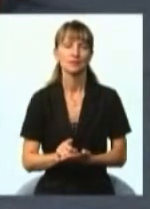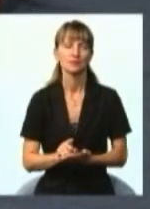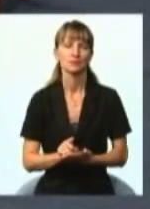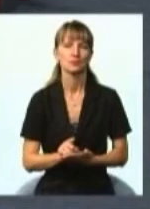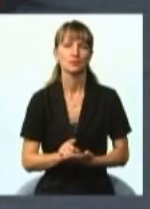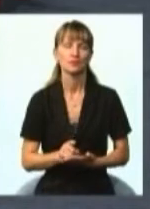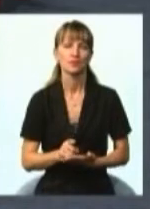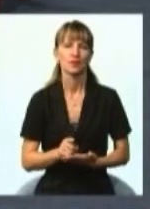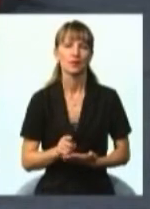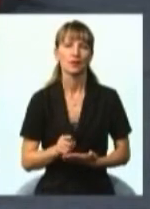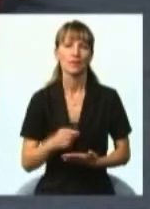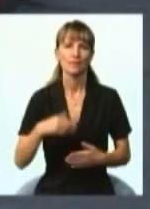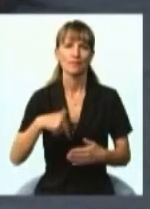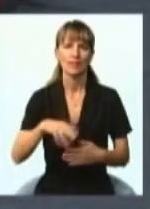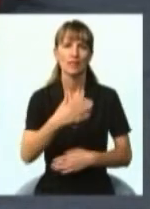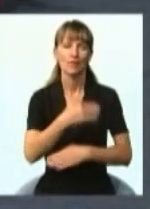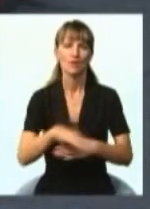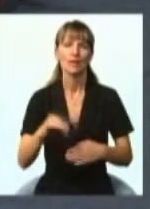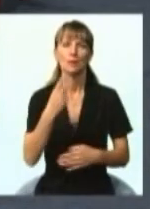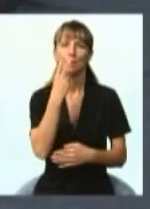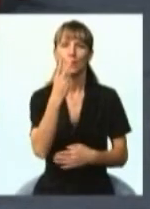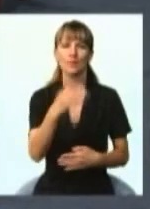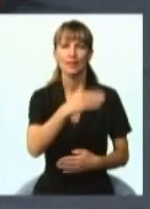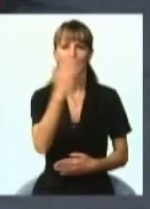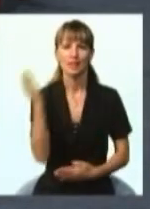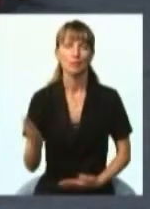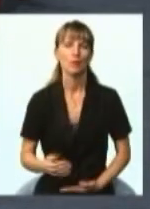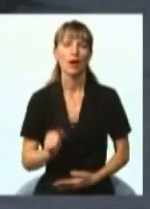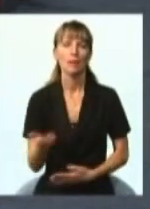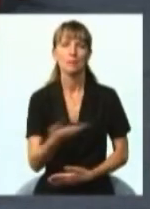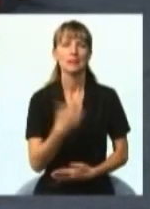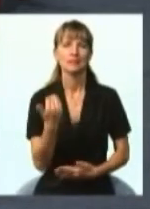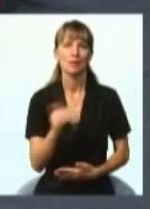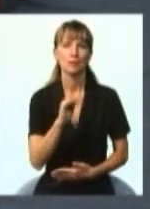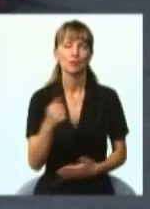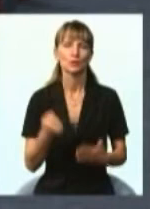обов'язково вийдіть на вулицю та подивіться на небо. А ми з вами